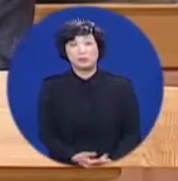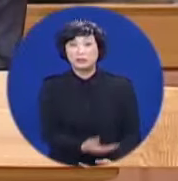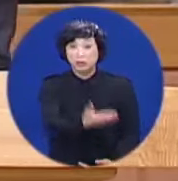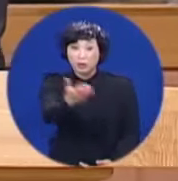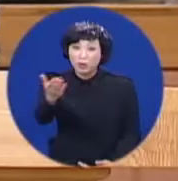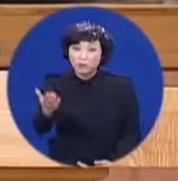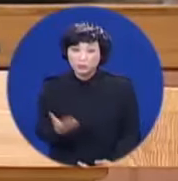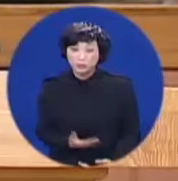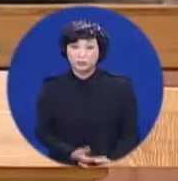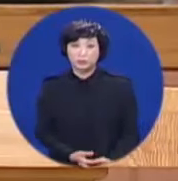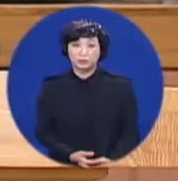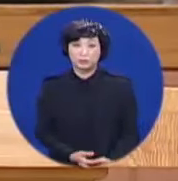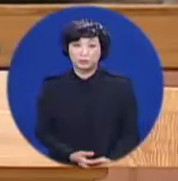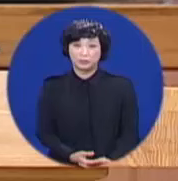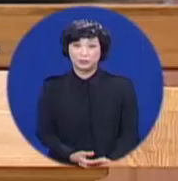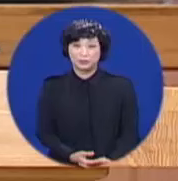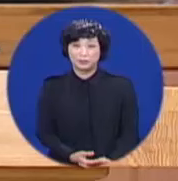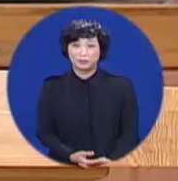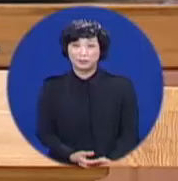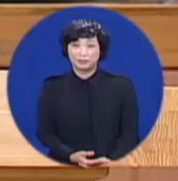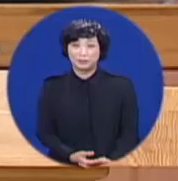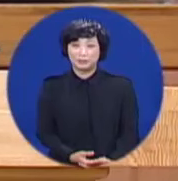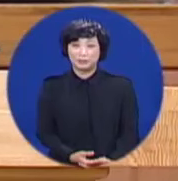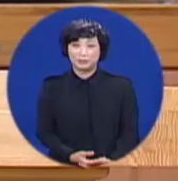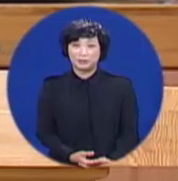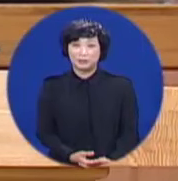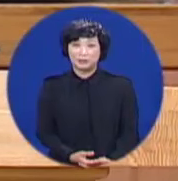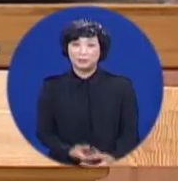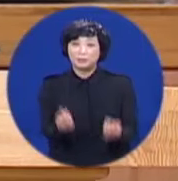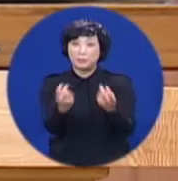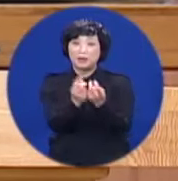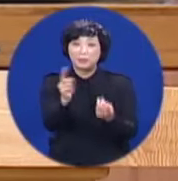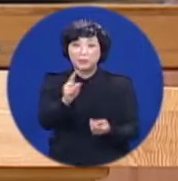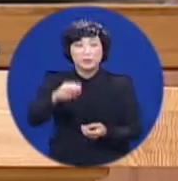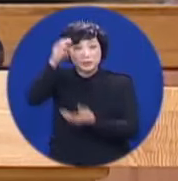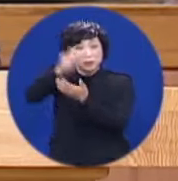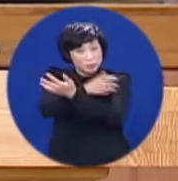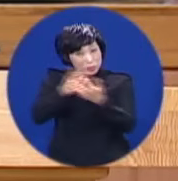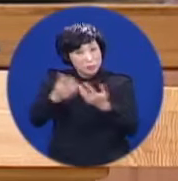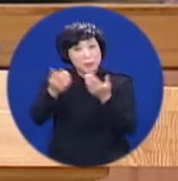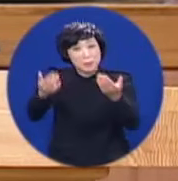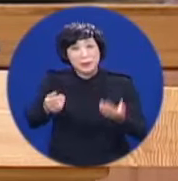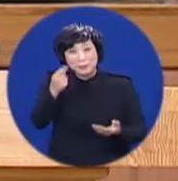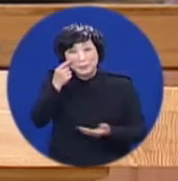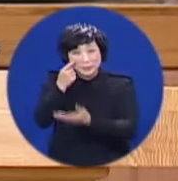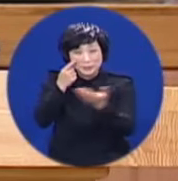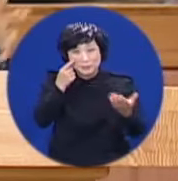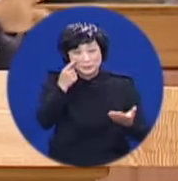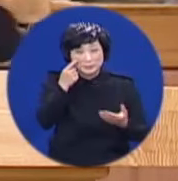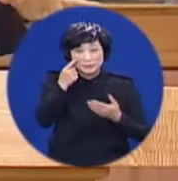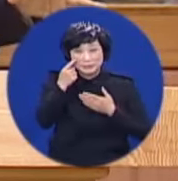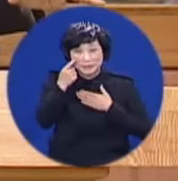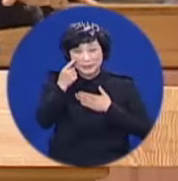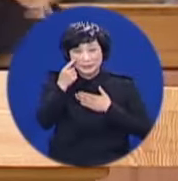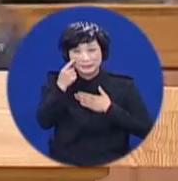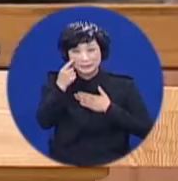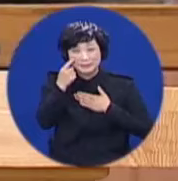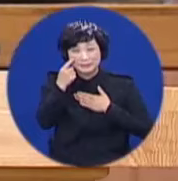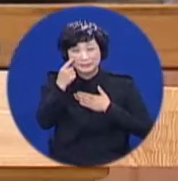여러분 그러니까 다른 방법이 없어. 성령이 충만하면 나를